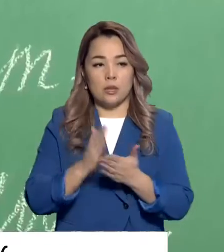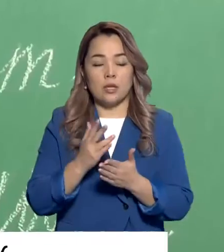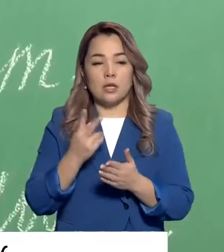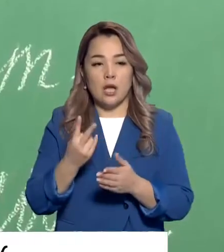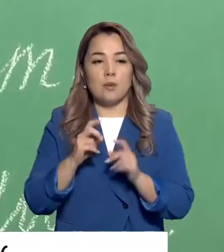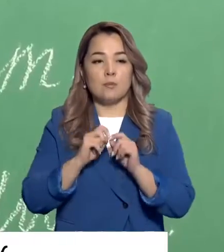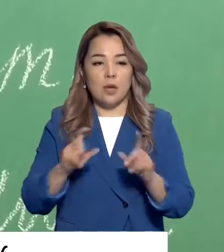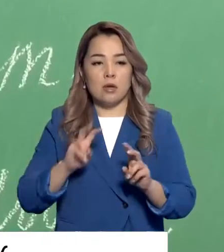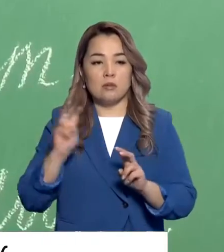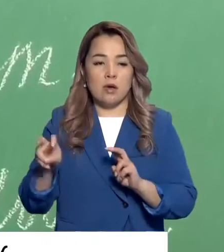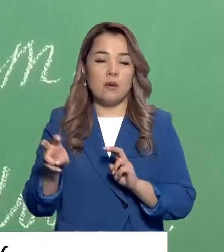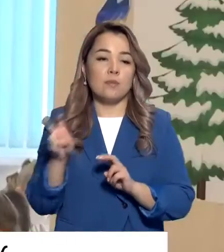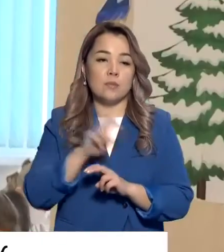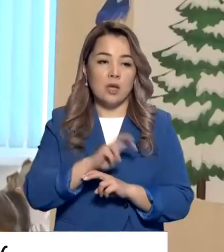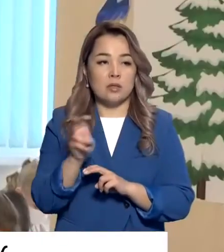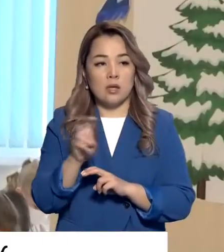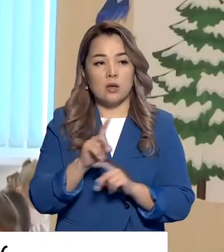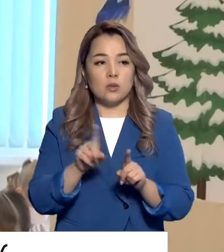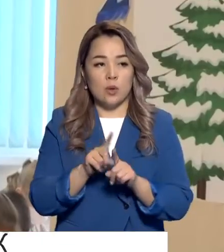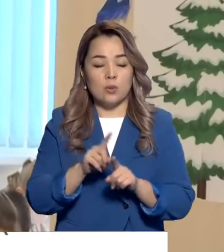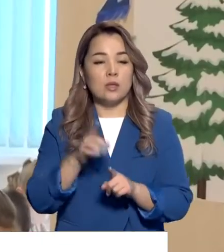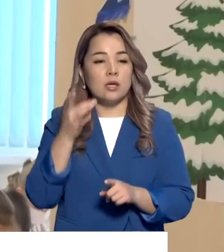екі мектепте қатар жұмыс істейді.